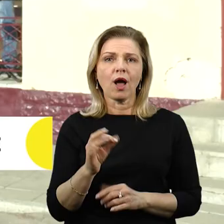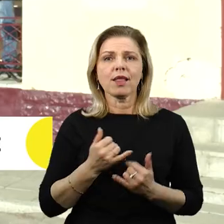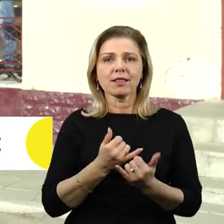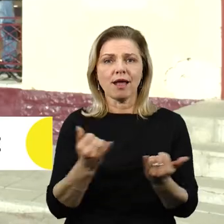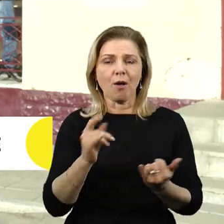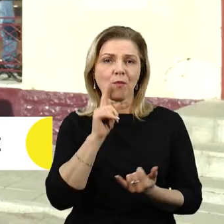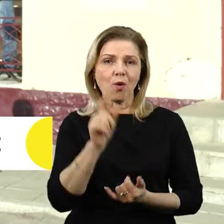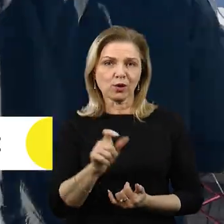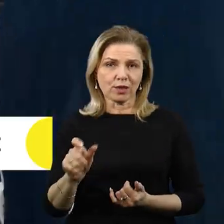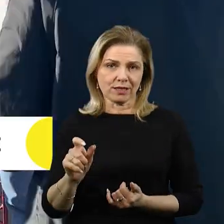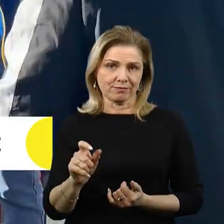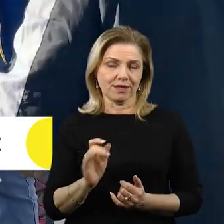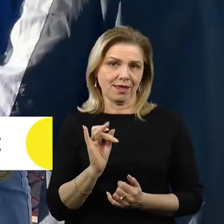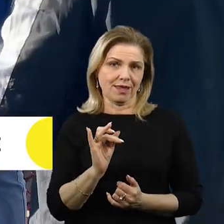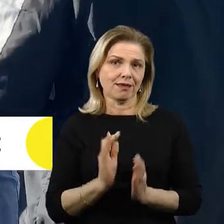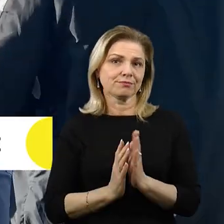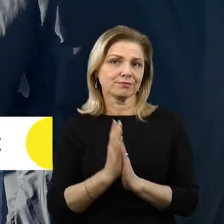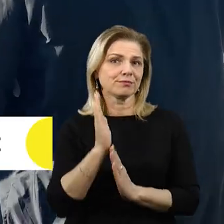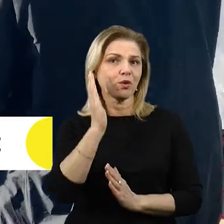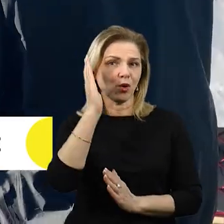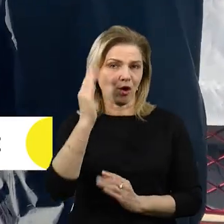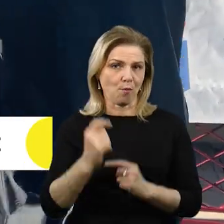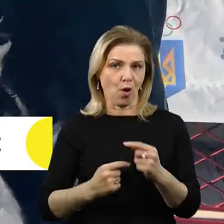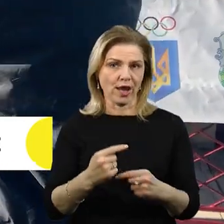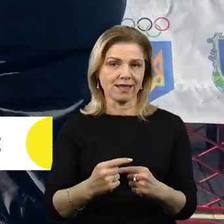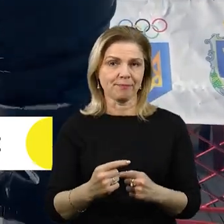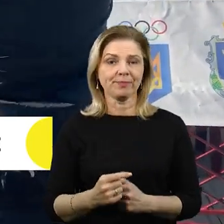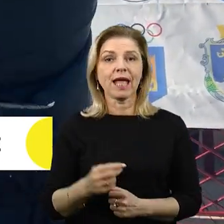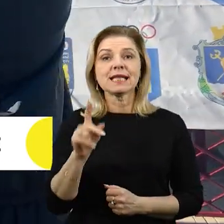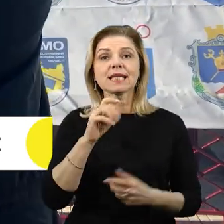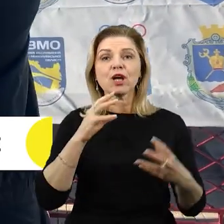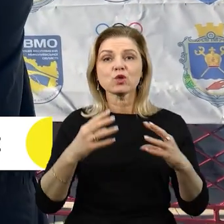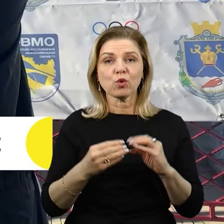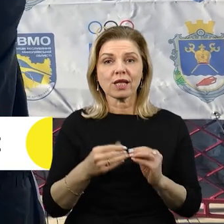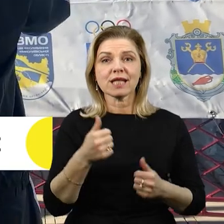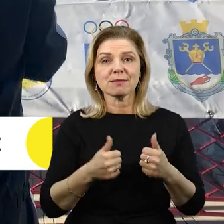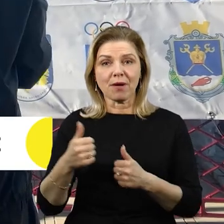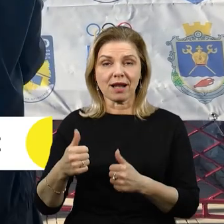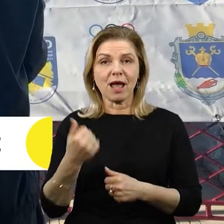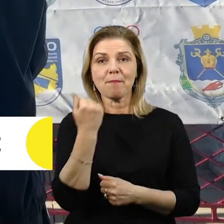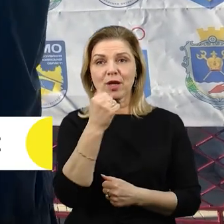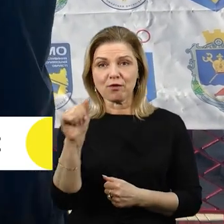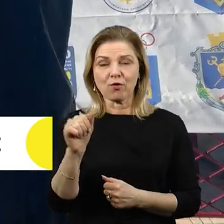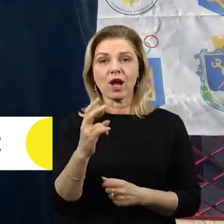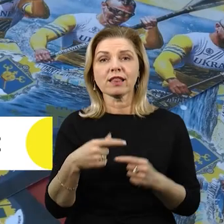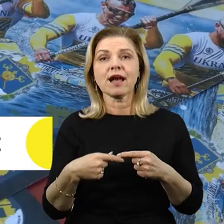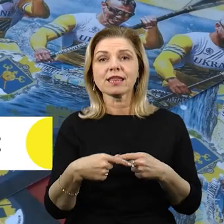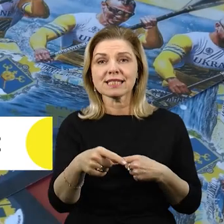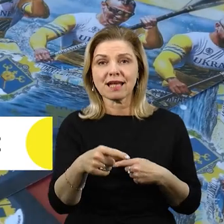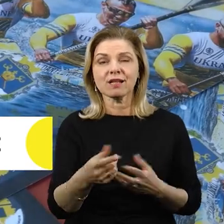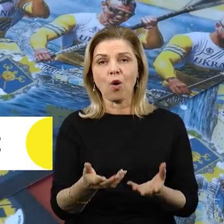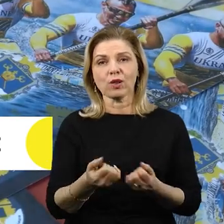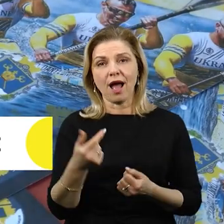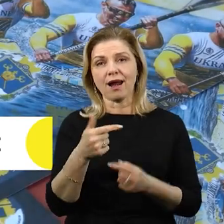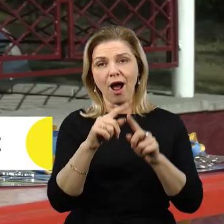підростаючого покоління за результатами змагань переможці та призери вислування на Довгій дистанції отримали